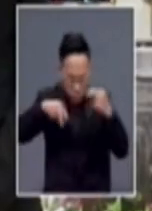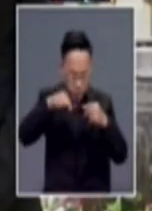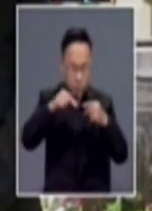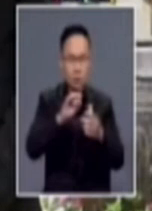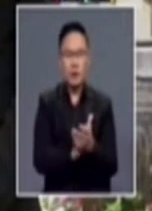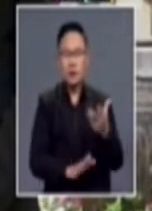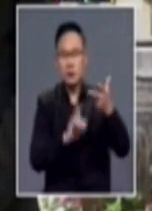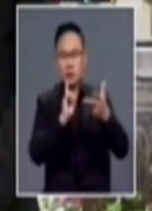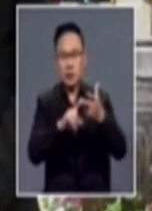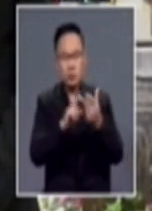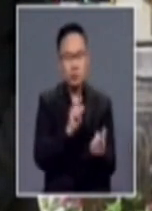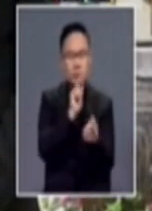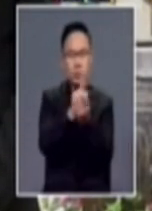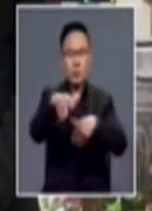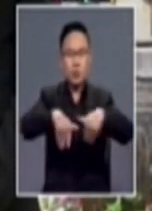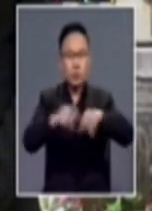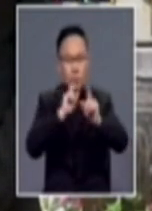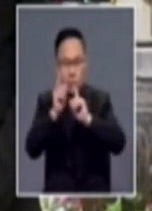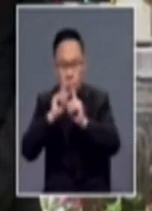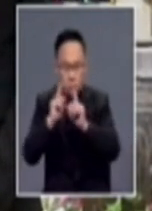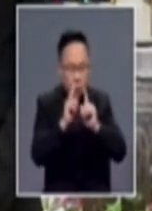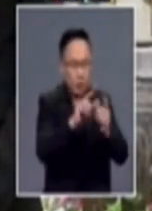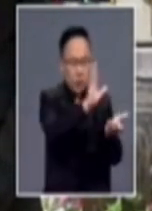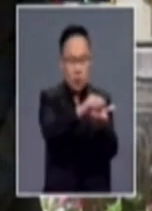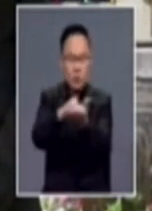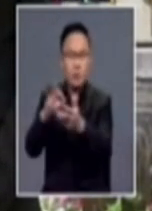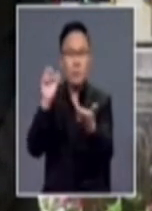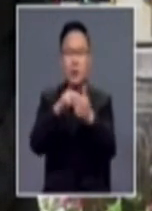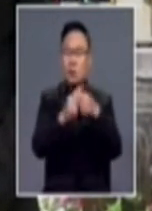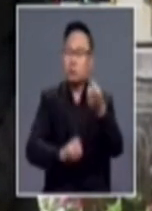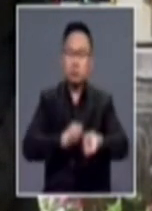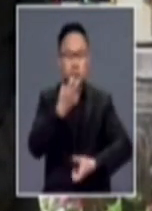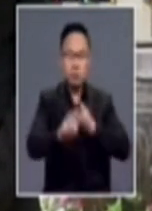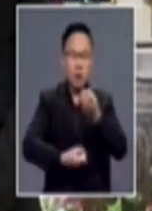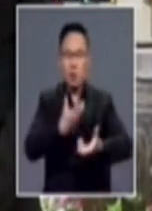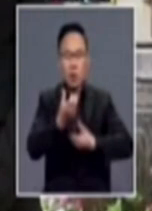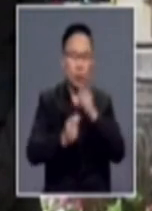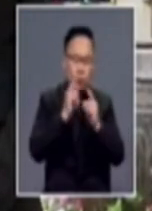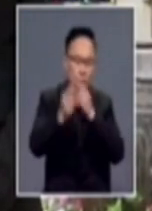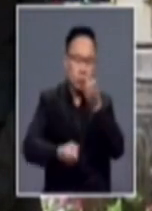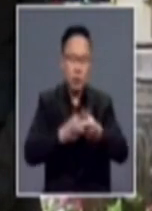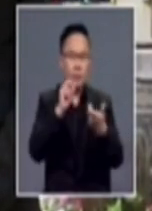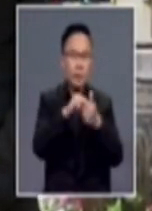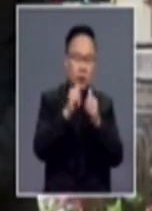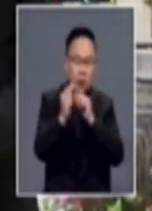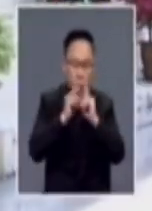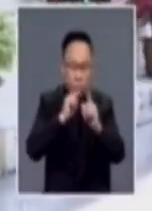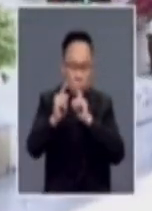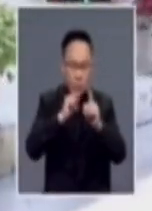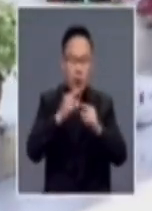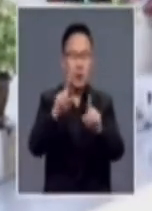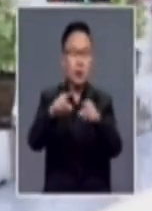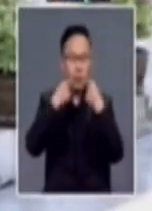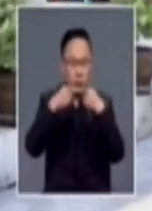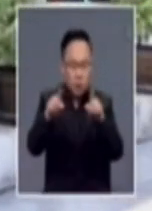บประชาชนที่มารอพบท่านนายกจะพูดคุยกันอย่างกันเองตอบถามปัญหาความ